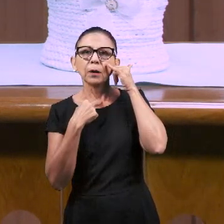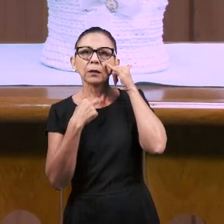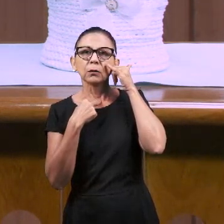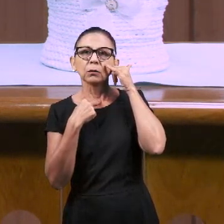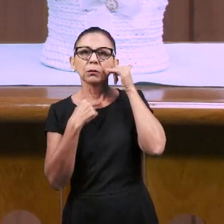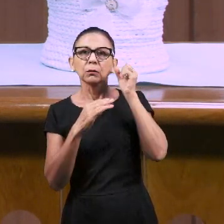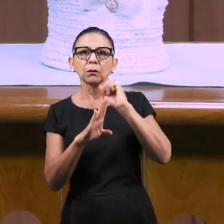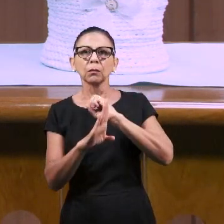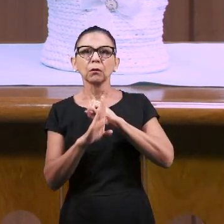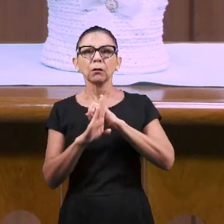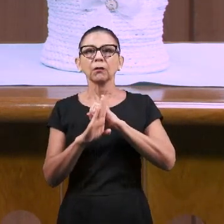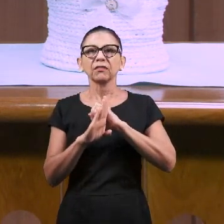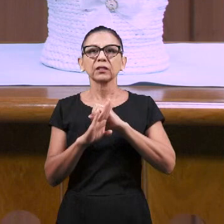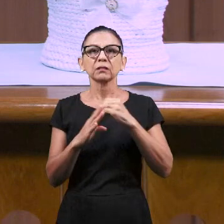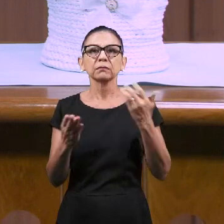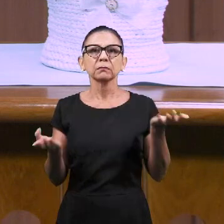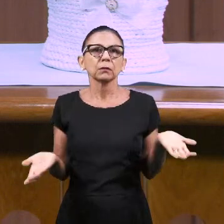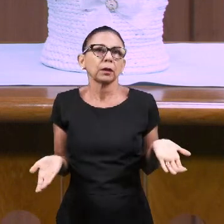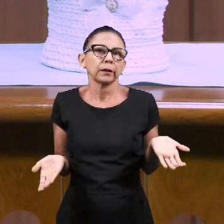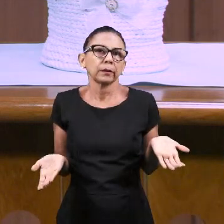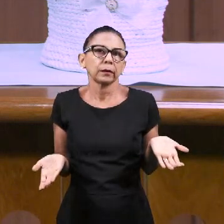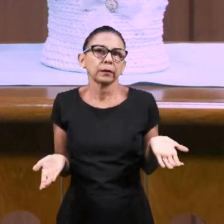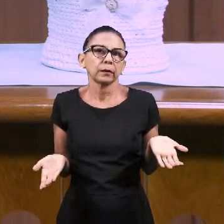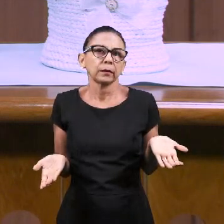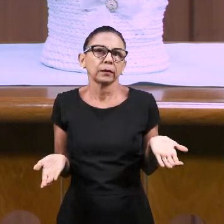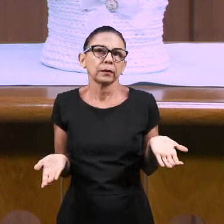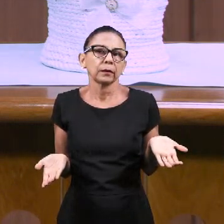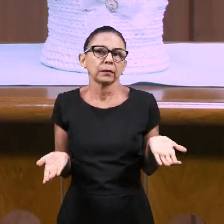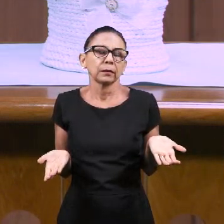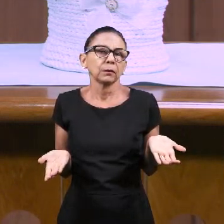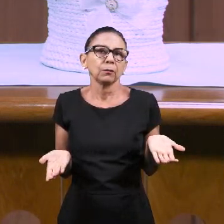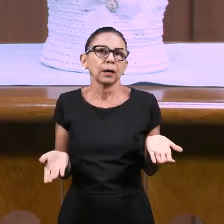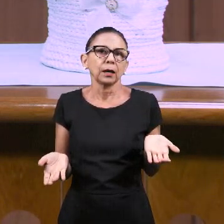on leur rappelle et on n'arrive pas à les avoir.